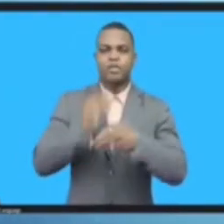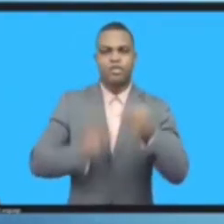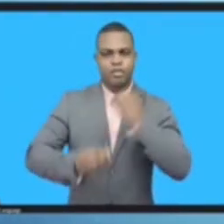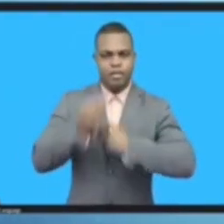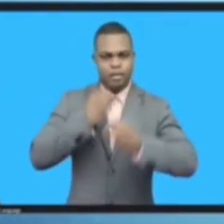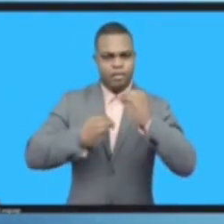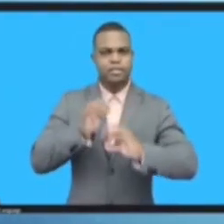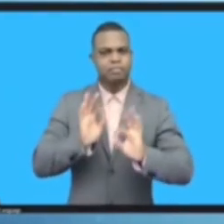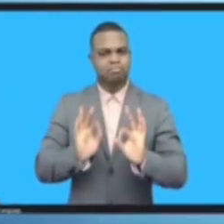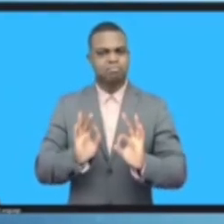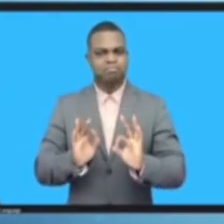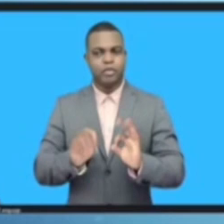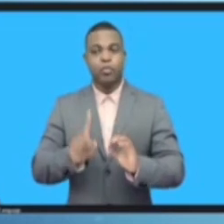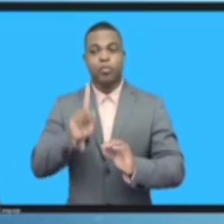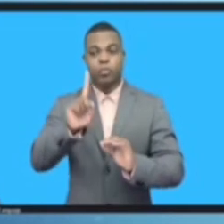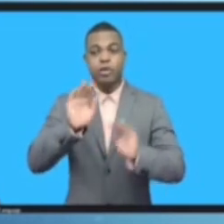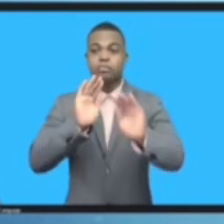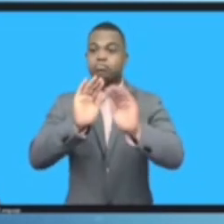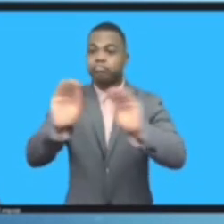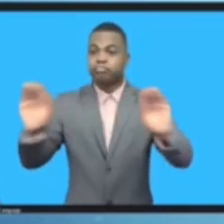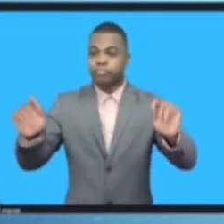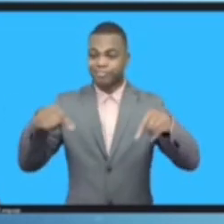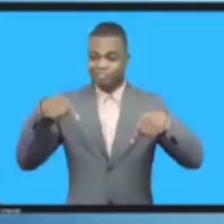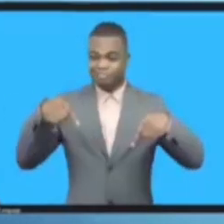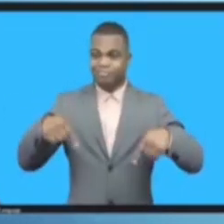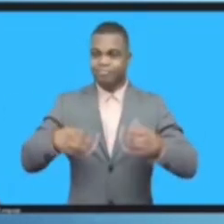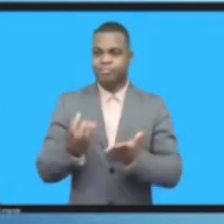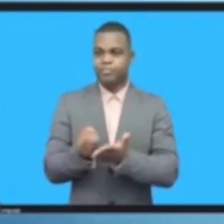bulletin quotidien avec des documents